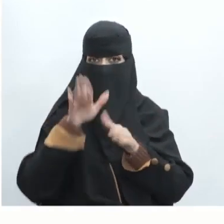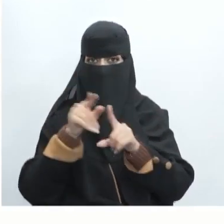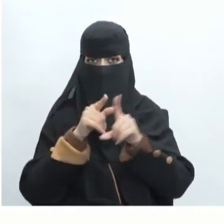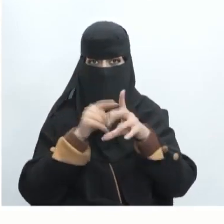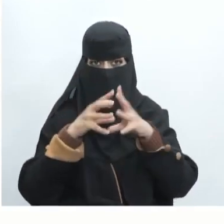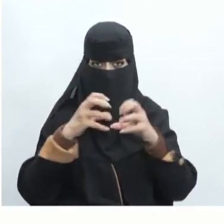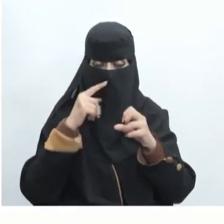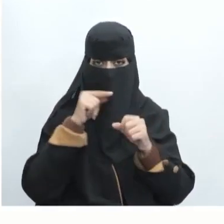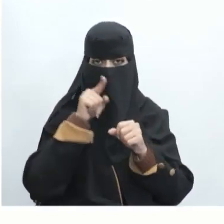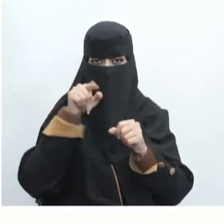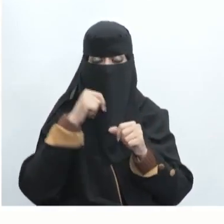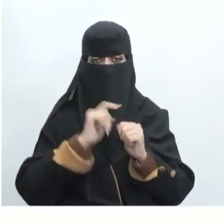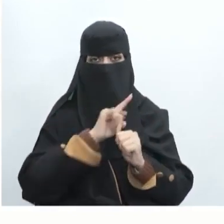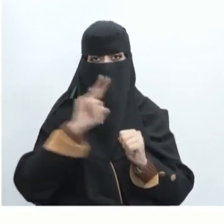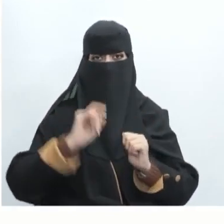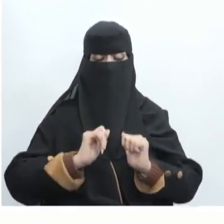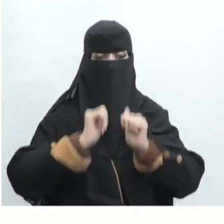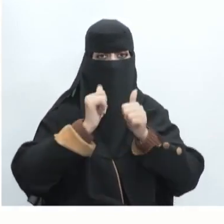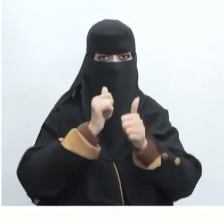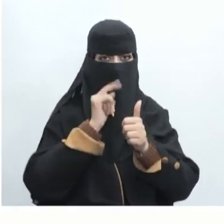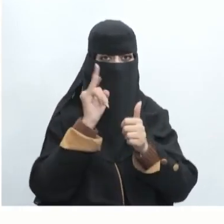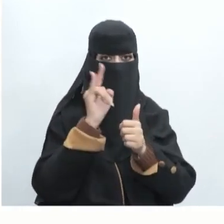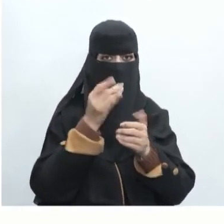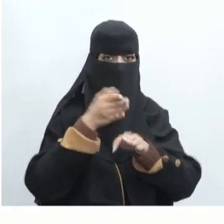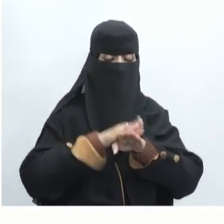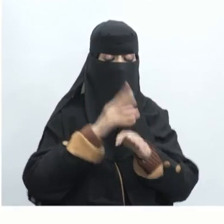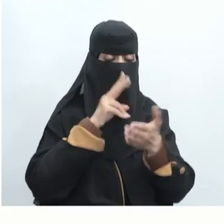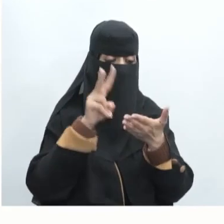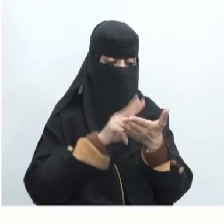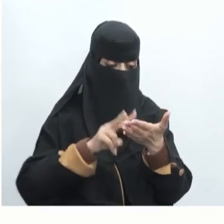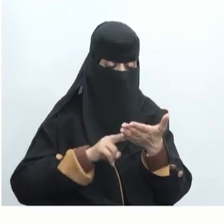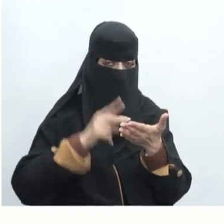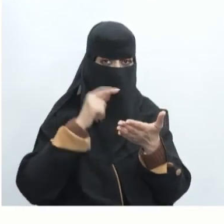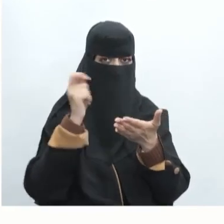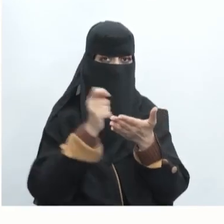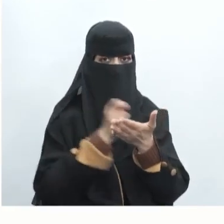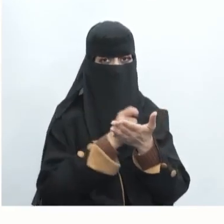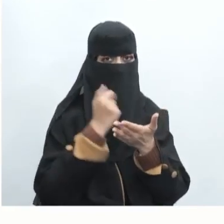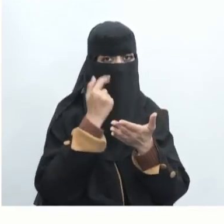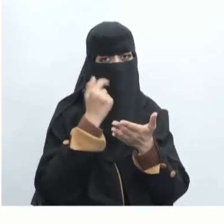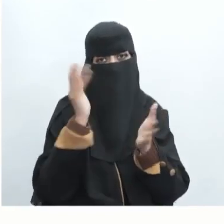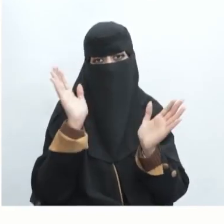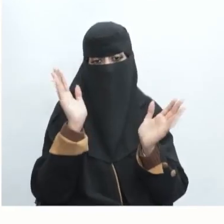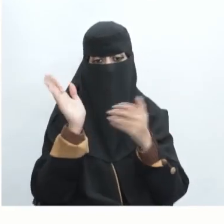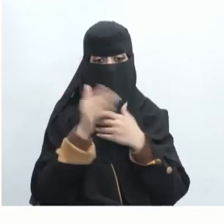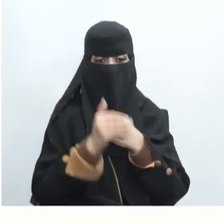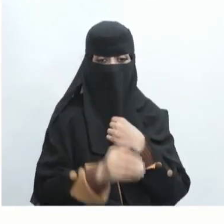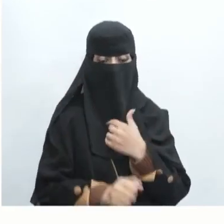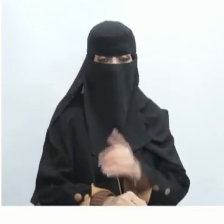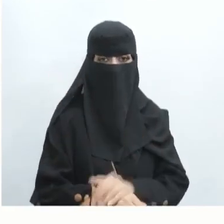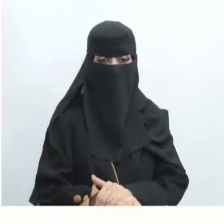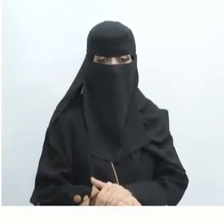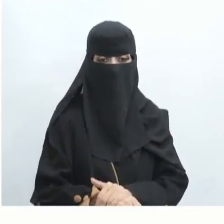الاميه هي هي فقدان او عدم القدره على القراءه